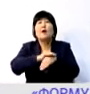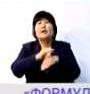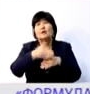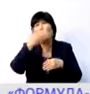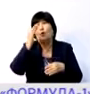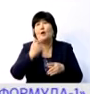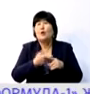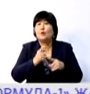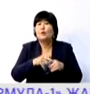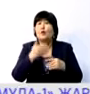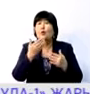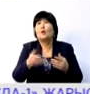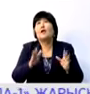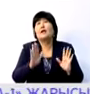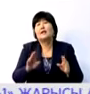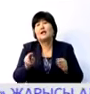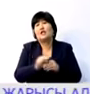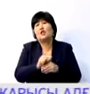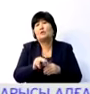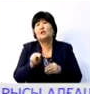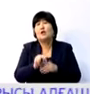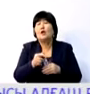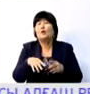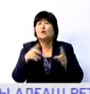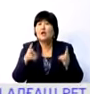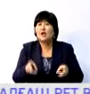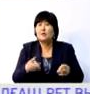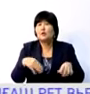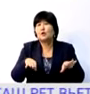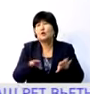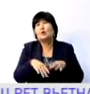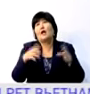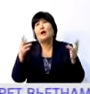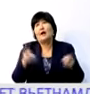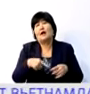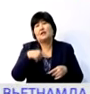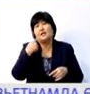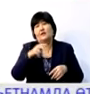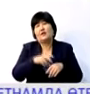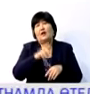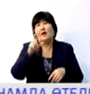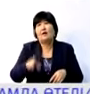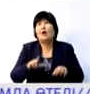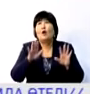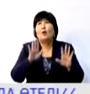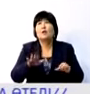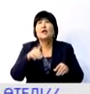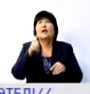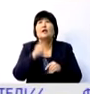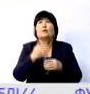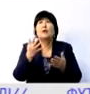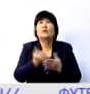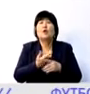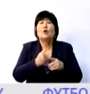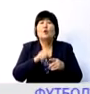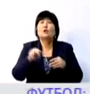ұмытпайды. Өйткені оларға тек емдік шаралар емес, мейірімділікте соншалықты қажет дейді ақ халаттылар. Орталықтың ең басты жетістігі